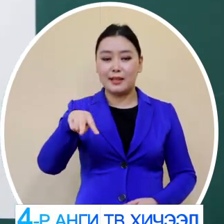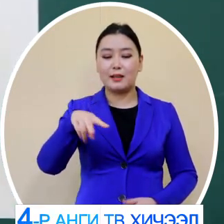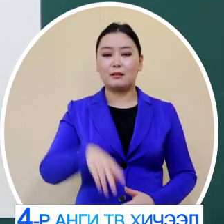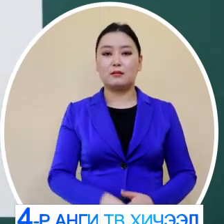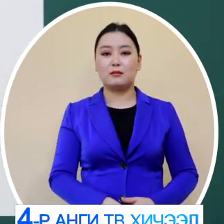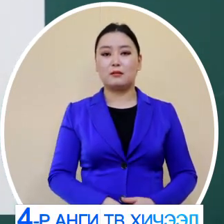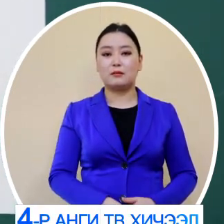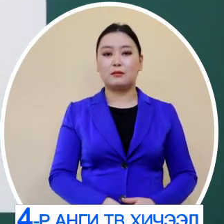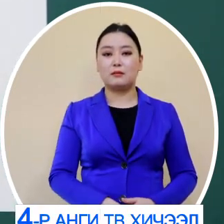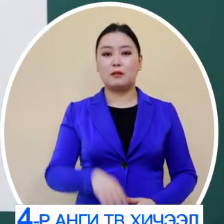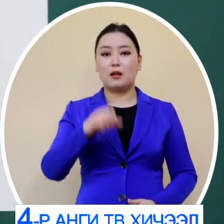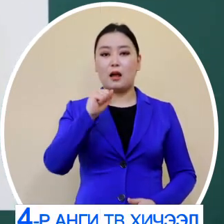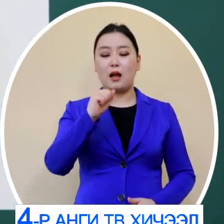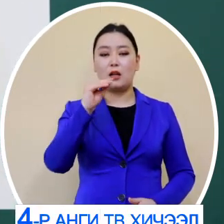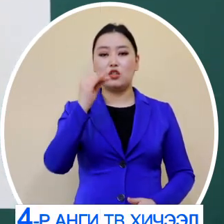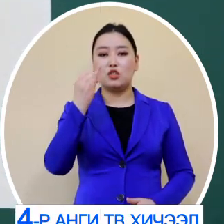заншил,